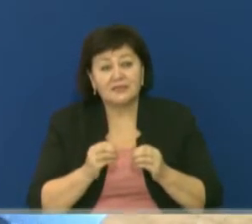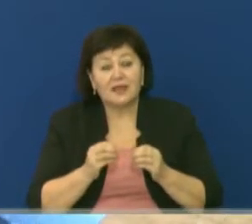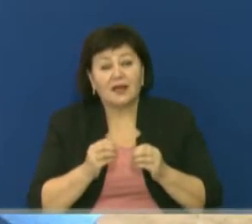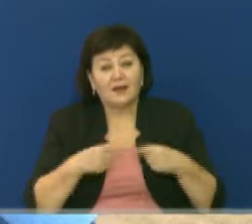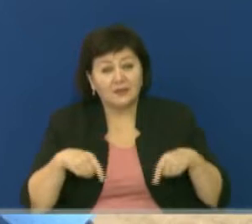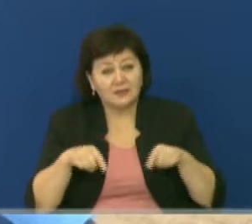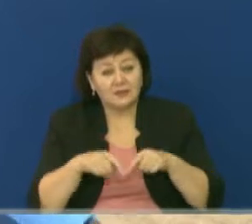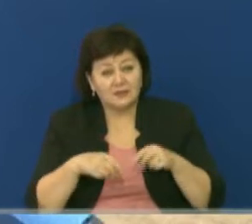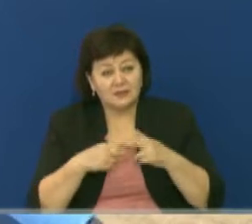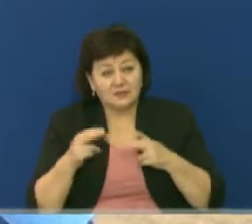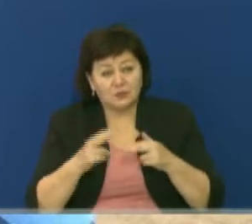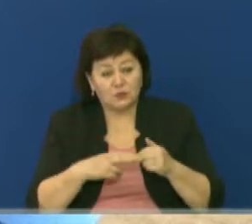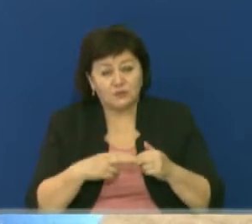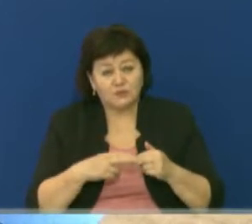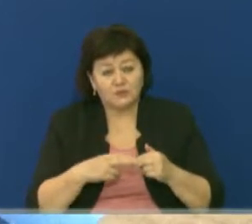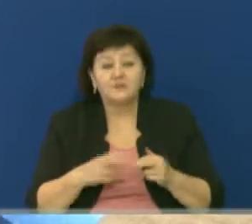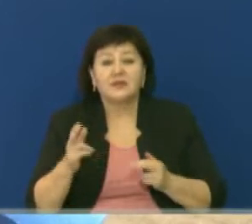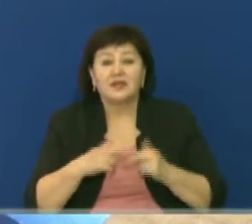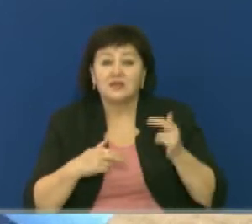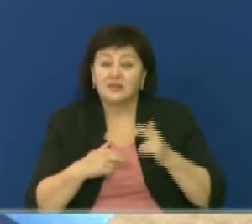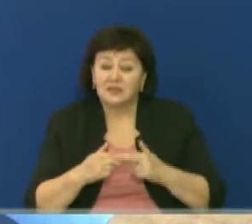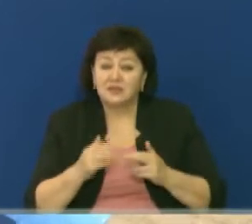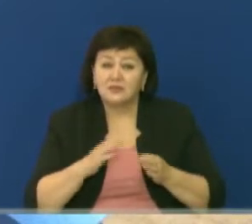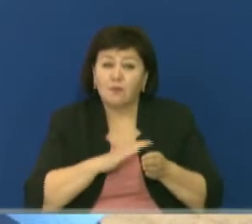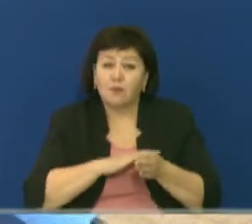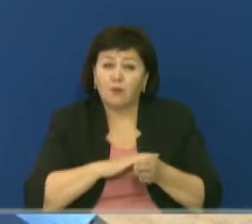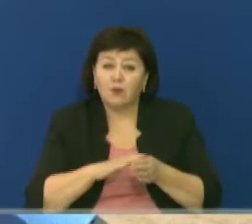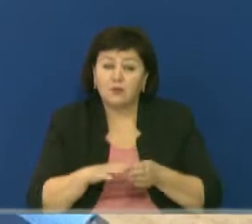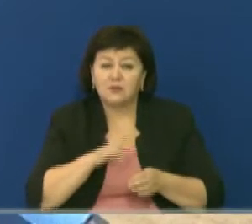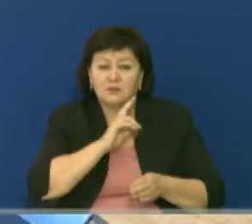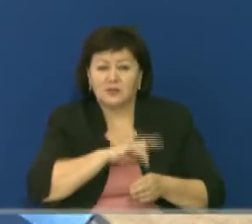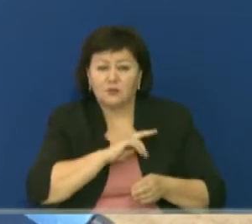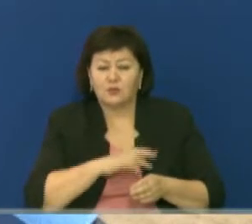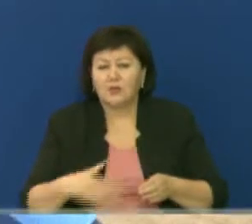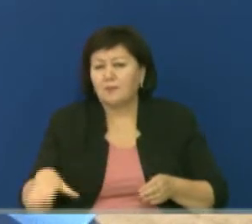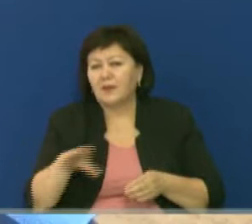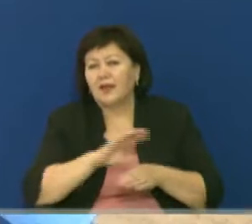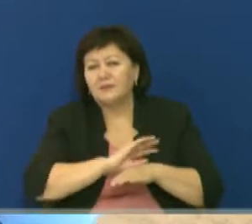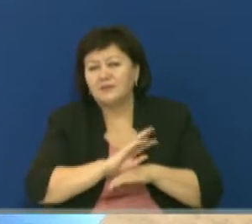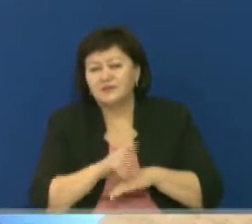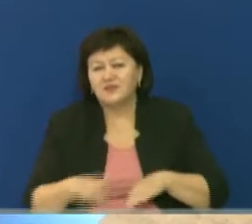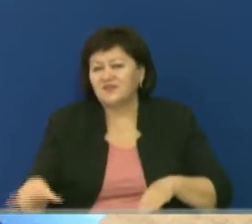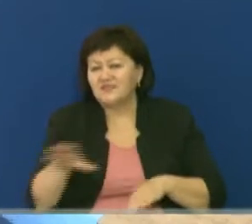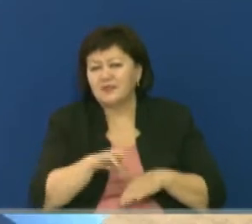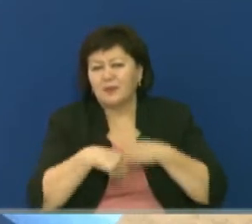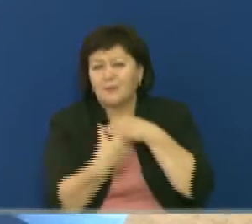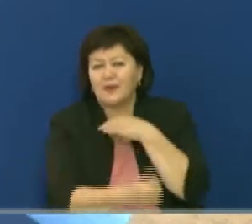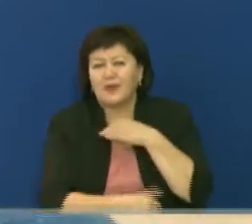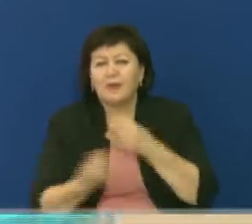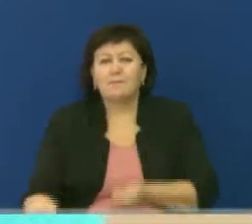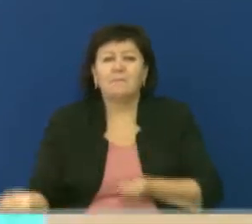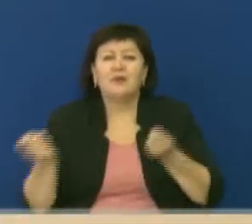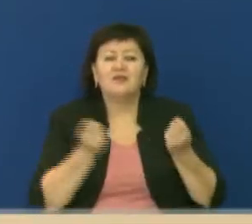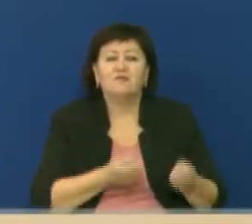организаций. Строительство идет полным ходом. Со стороны области мы обеспечены всеми необходимыми материалами. Поставляют из городов Семей